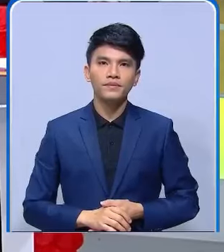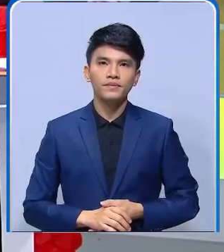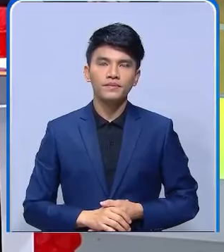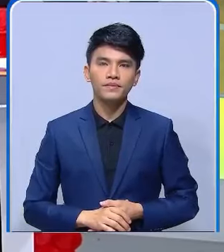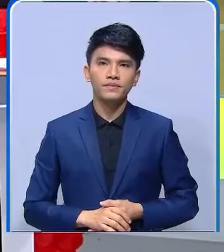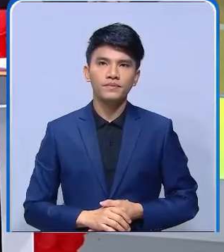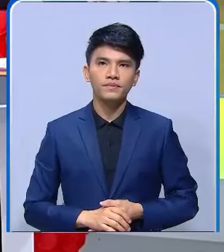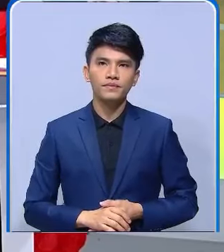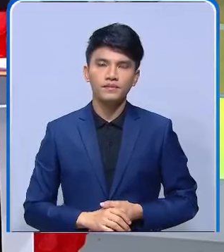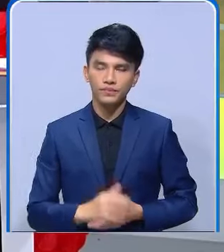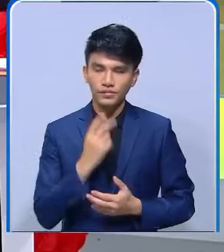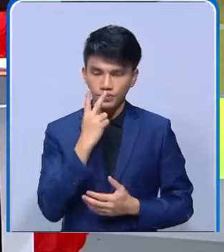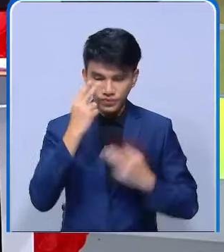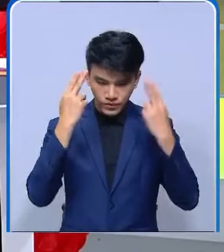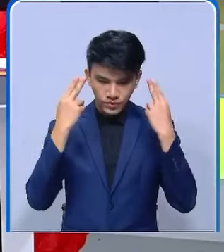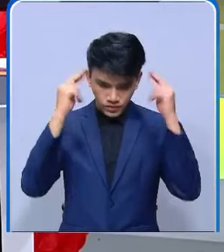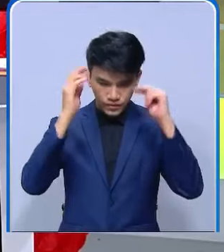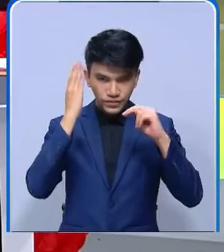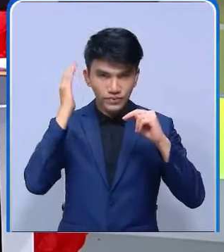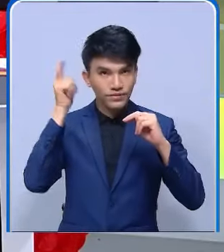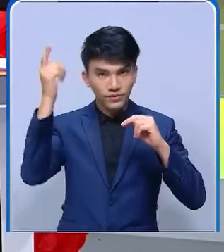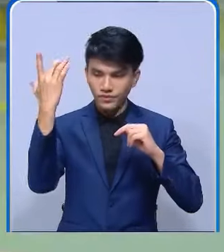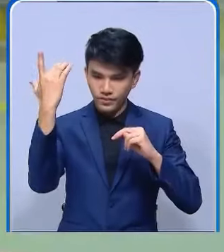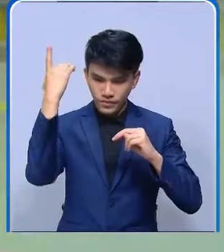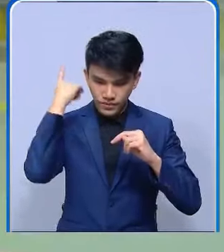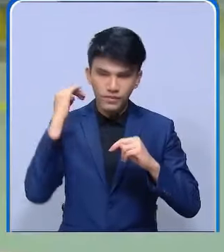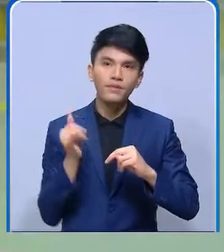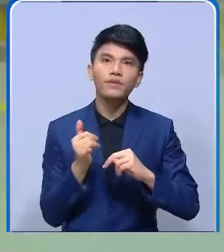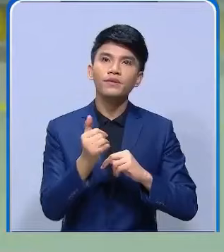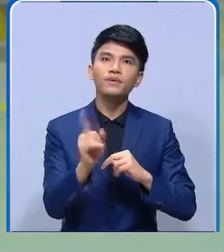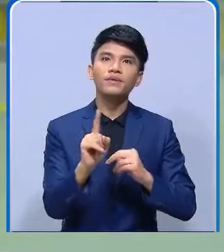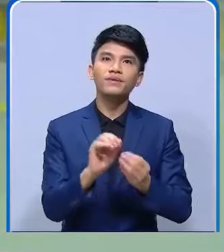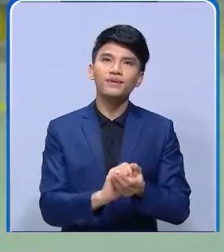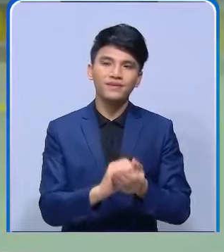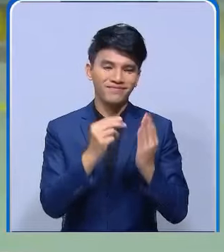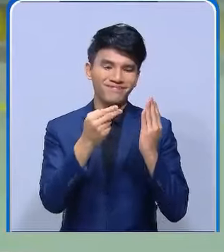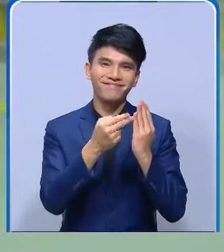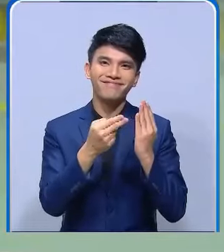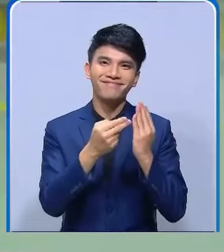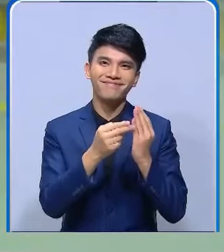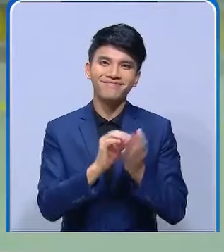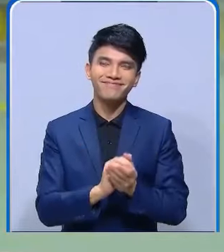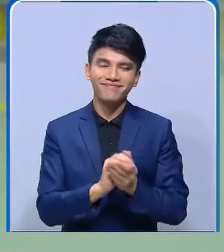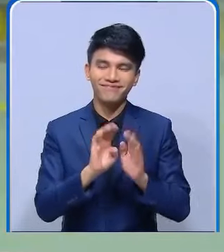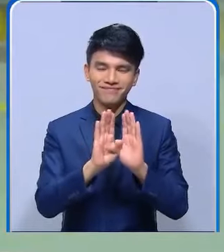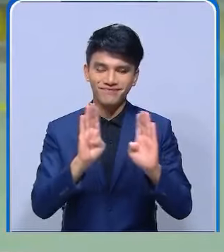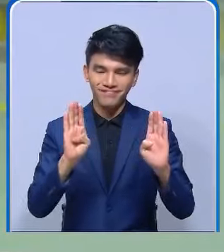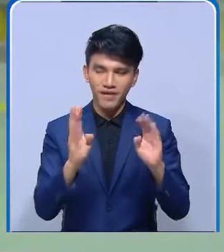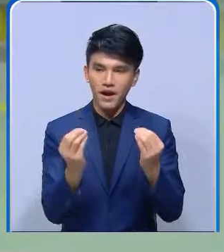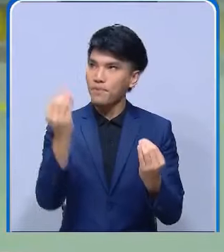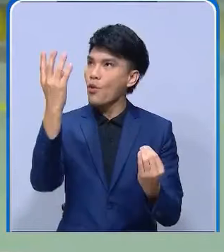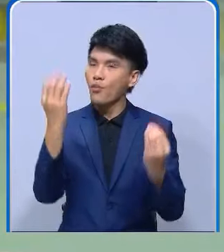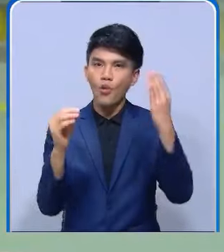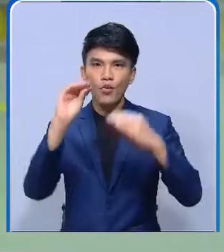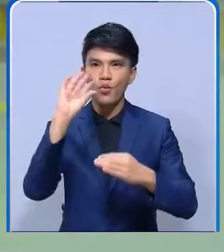้าวคุณผู้ชมคะมาดูภารกิจนายกรัฐมนตรีกันหน่อยนะคะเมื่อวานนี้ท่านลงพื้นที่ไปที่จังหวัดหนองคายนะคะไปเปิดงานบั้งไฟพญานาคโลก